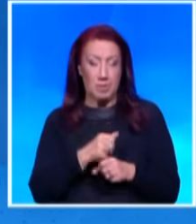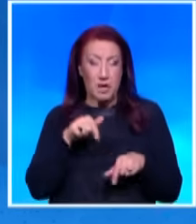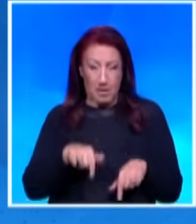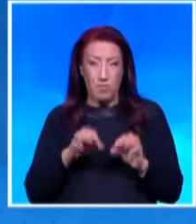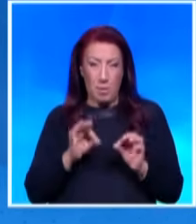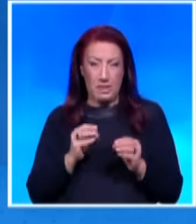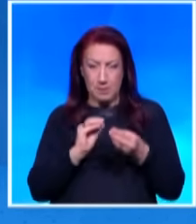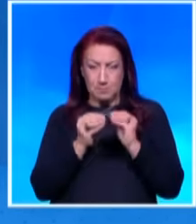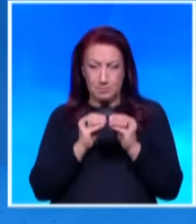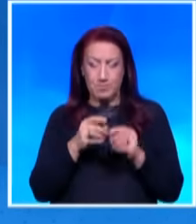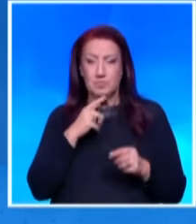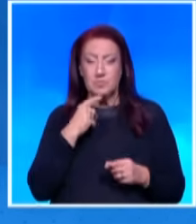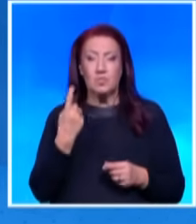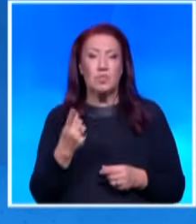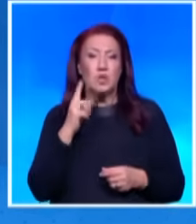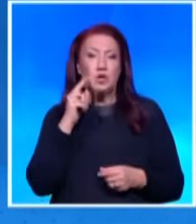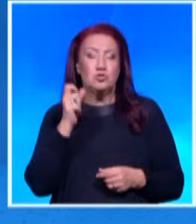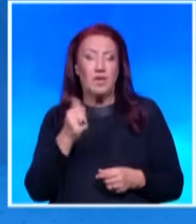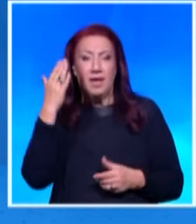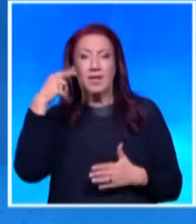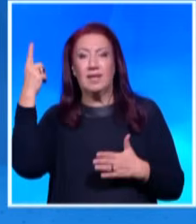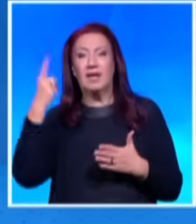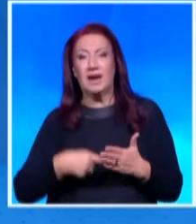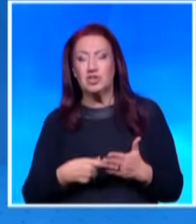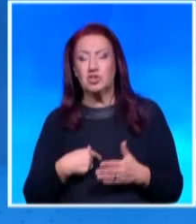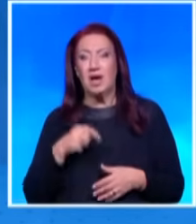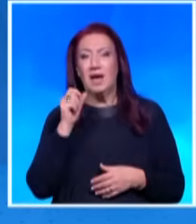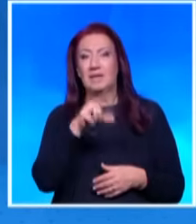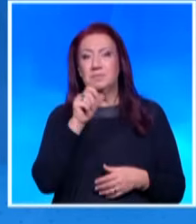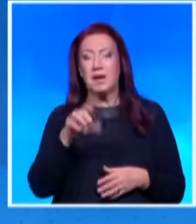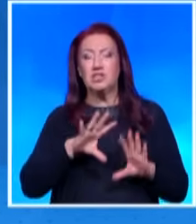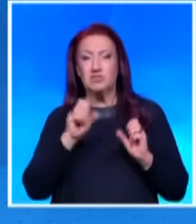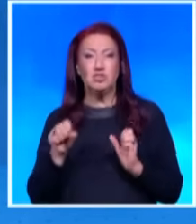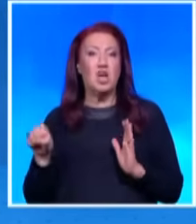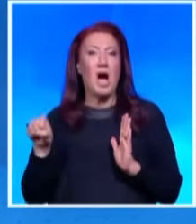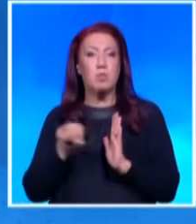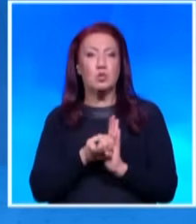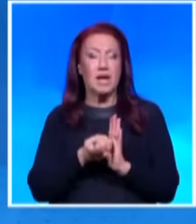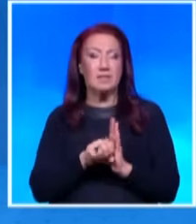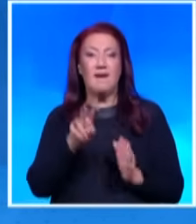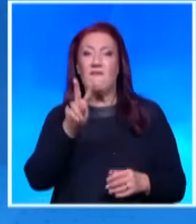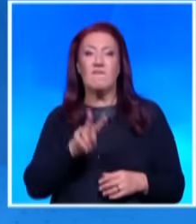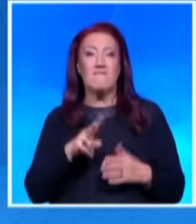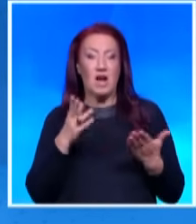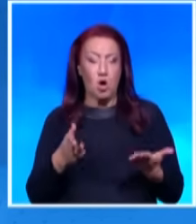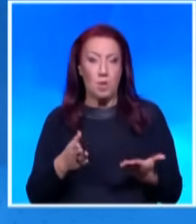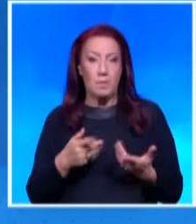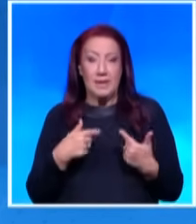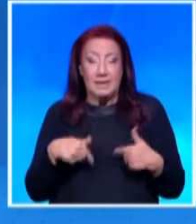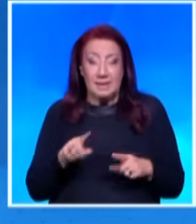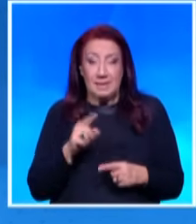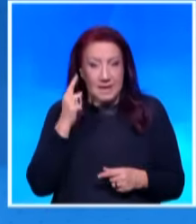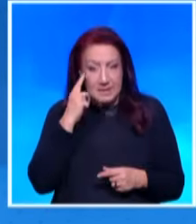момента, системен интегратор е изпратил тестово съобщение към абонатите на Viva.com, за което ние не бяхме уведомени. Извиняваме